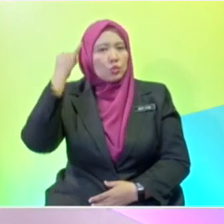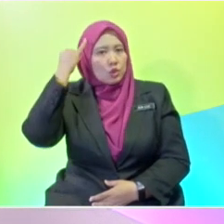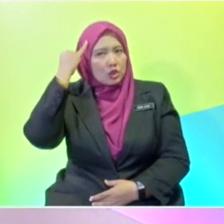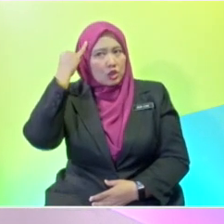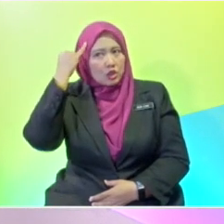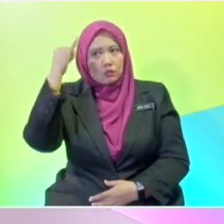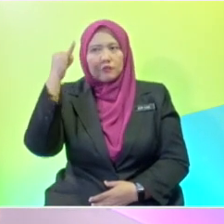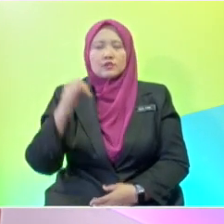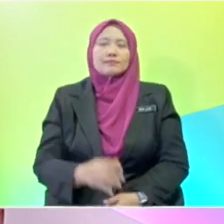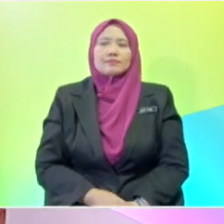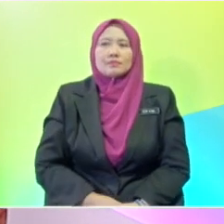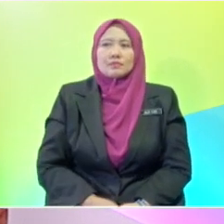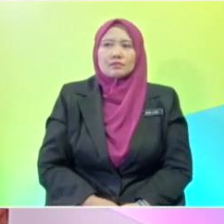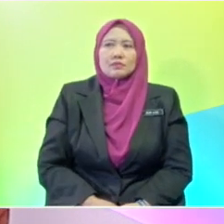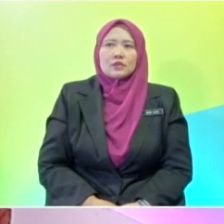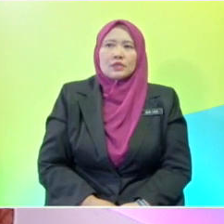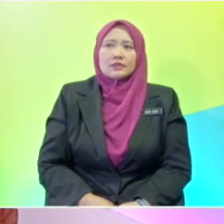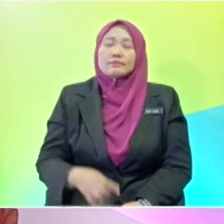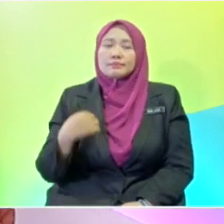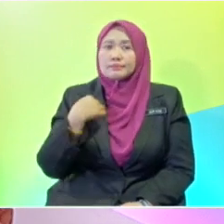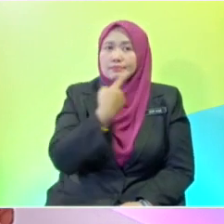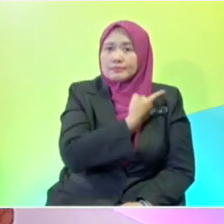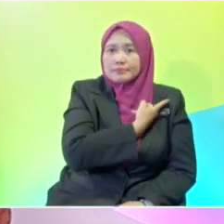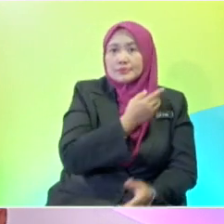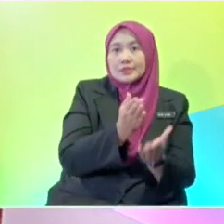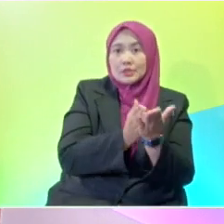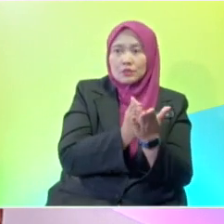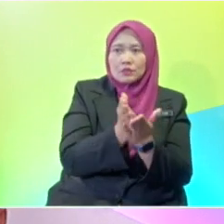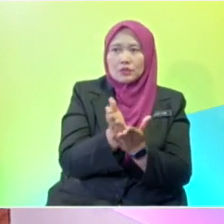ialah tahap penguasaan kita pergi pula bagaimana